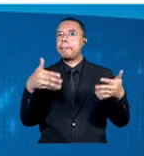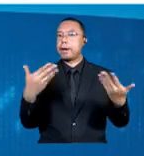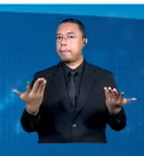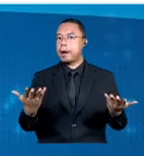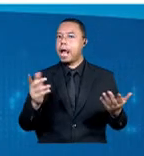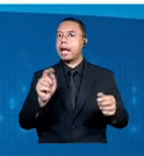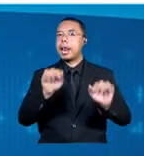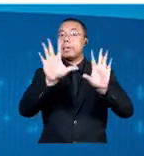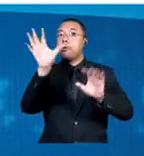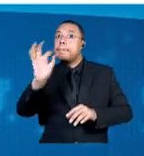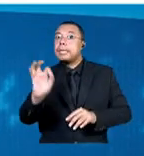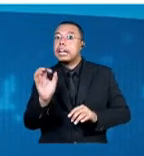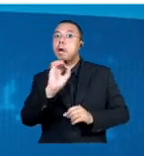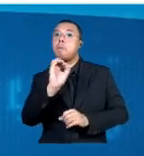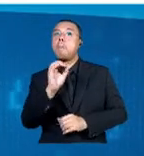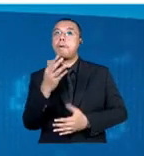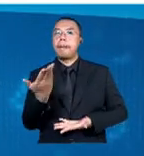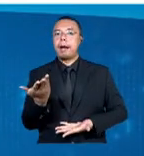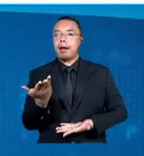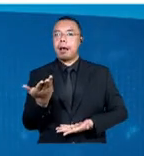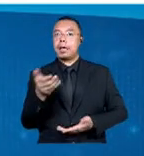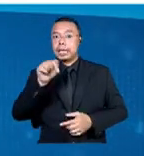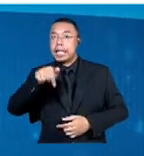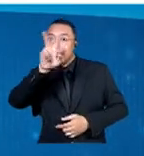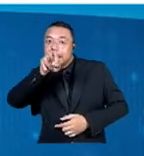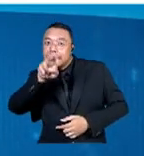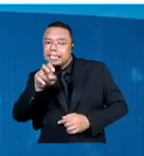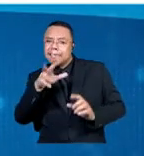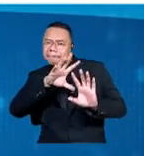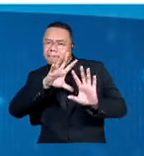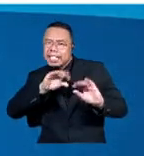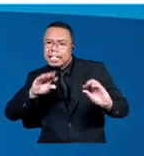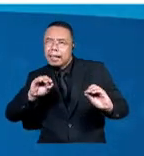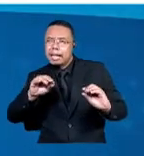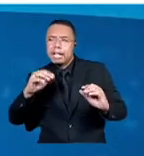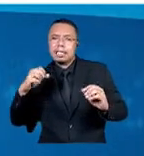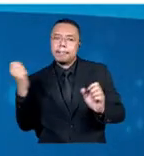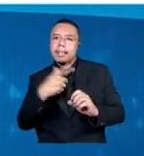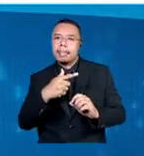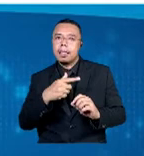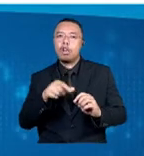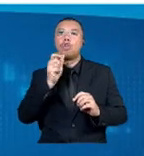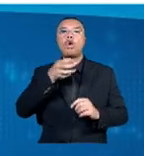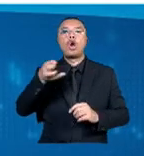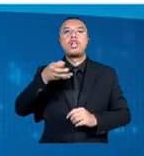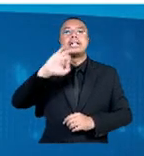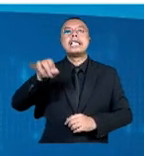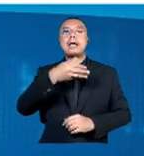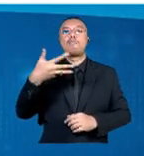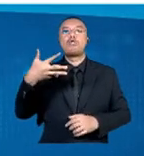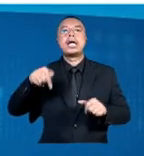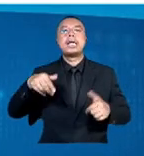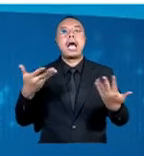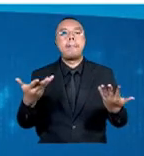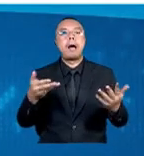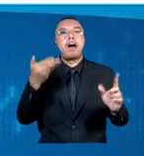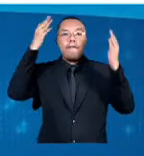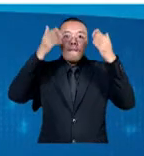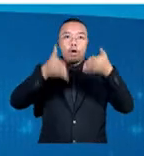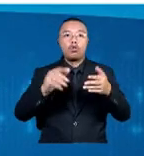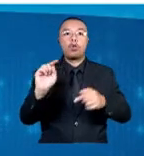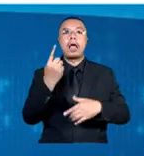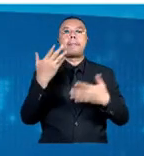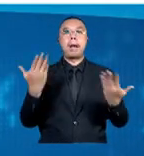artinya masih ada 10% yang masih terus dikejar ya Pak nampaknya. Kalau untuk Kota Jayapura sendiri, ini apa yang saat ini menjadi fokus